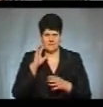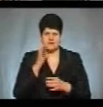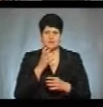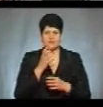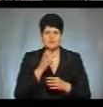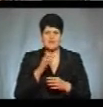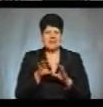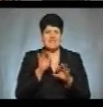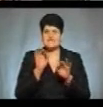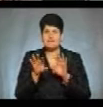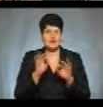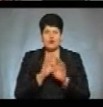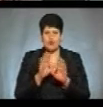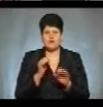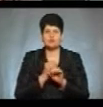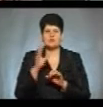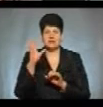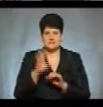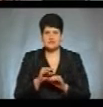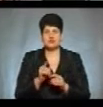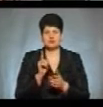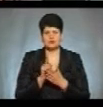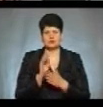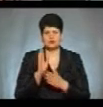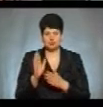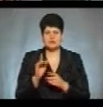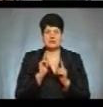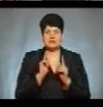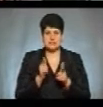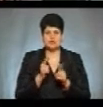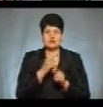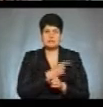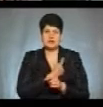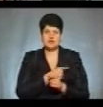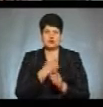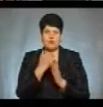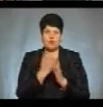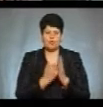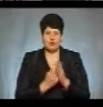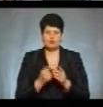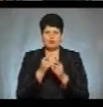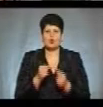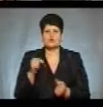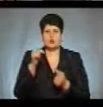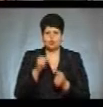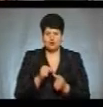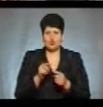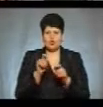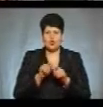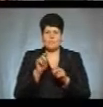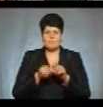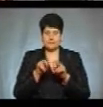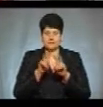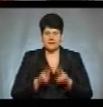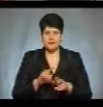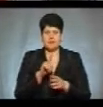не вибірково, а зробити все, що належить за медичним протоколом для того, щоб остаточно дослідити питання про